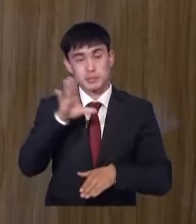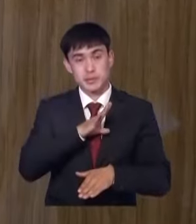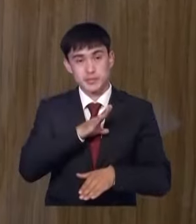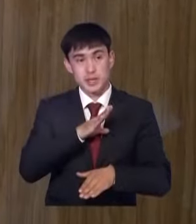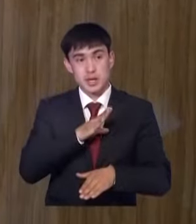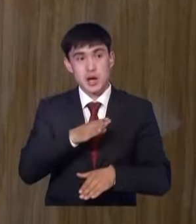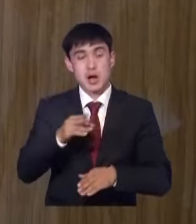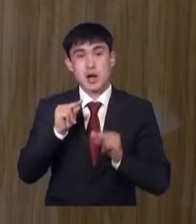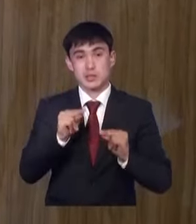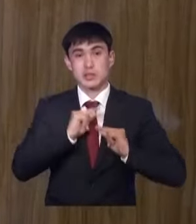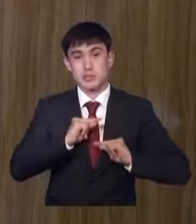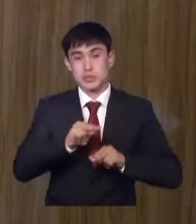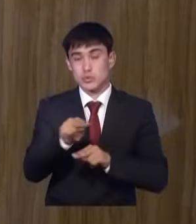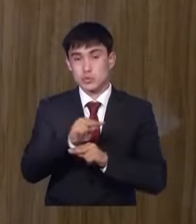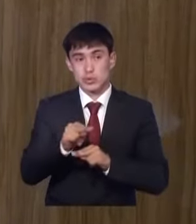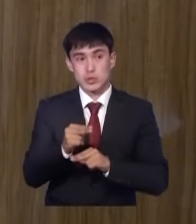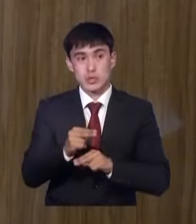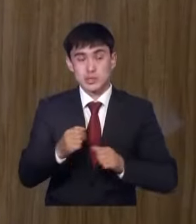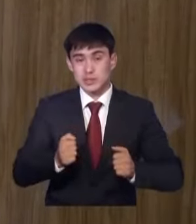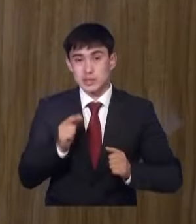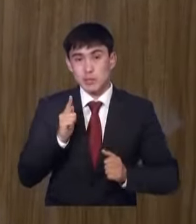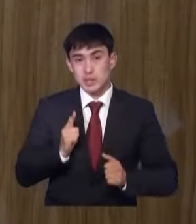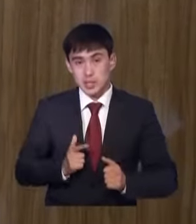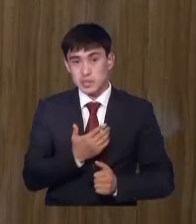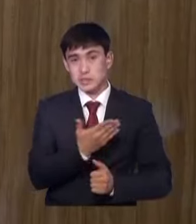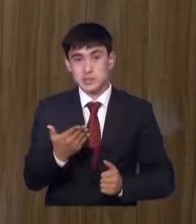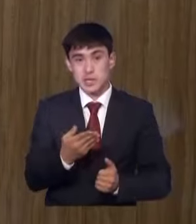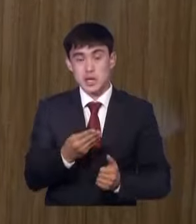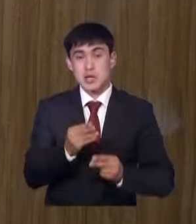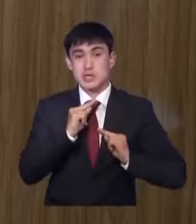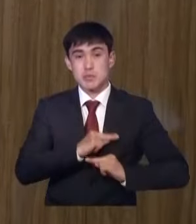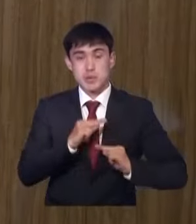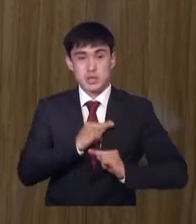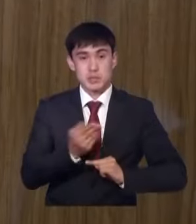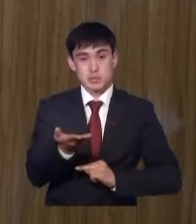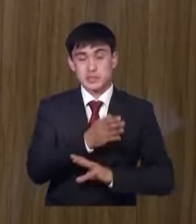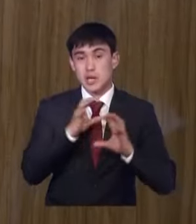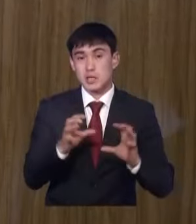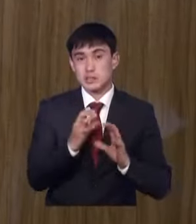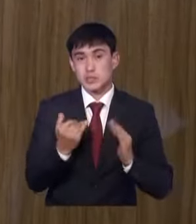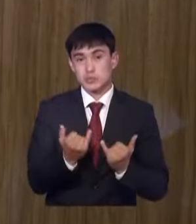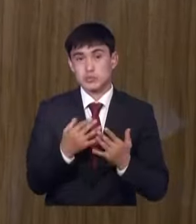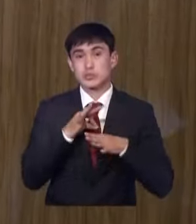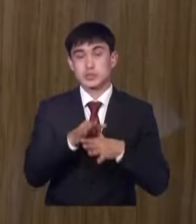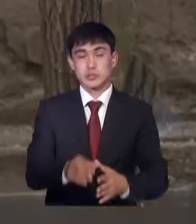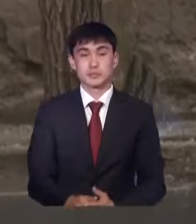құйды. Адал еңбек етуге үйретті. Табандылықтарының арқасында аяусыз еңбек етіп, бізді асырап осы күнге